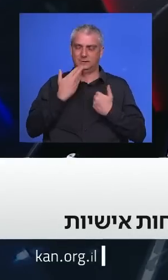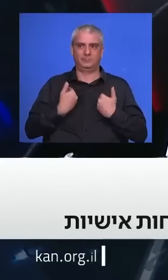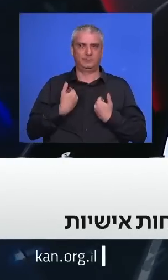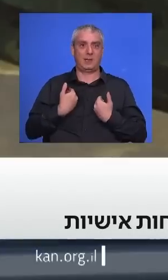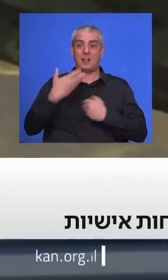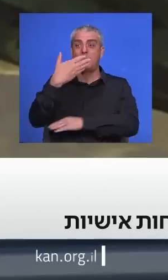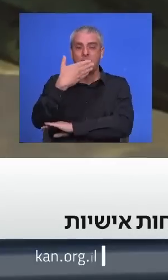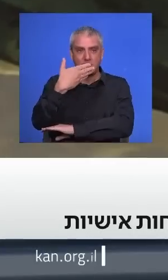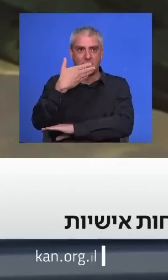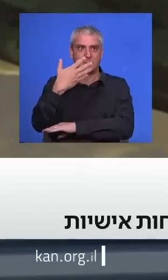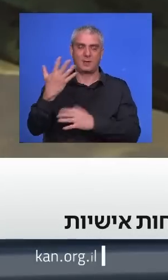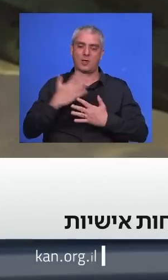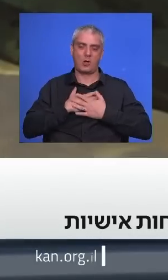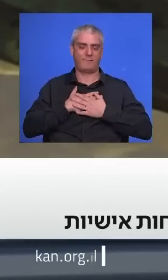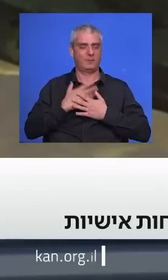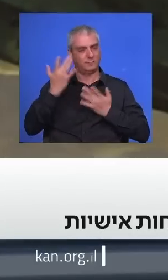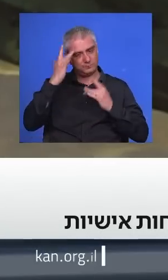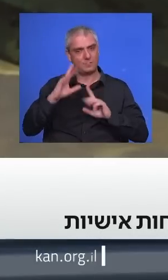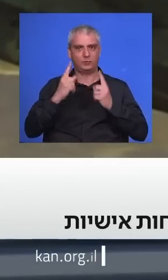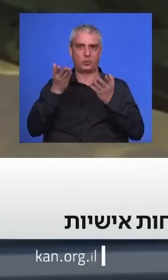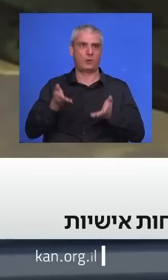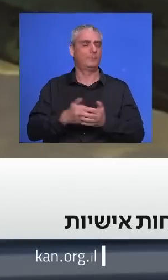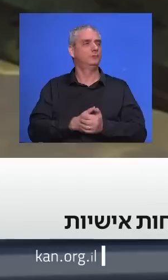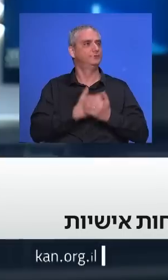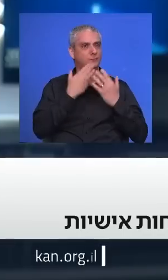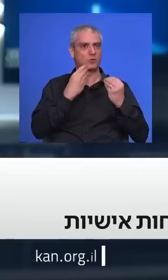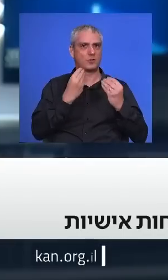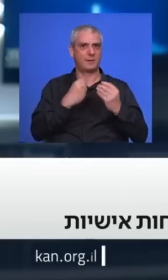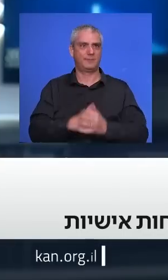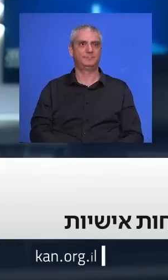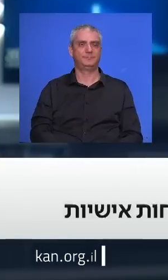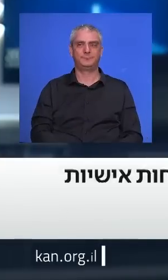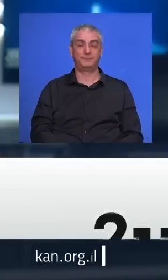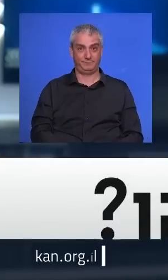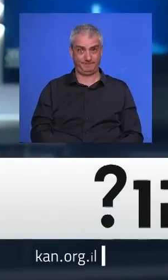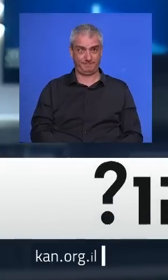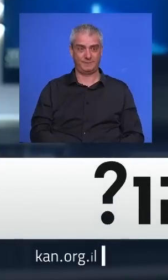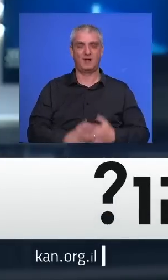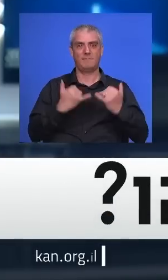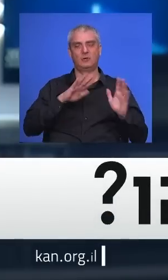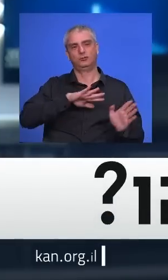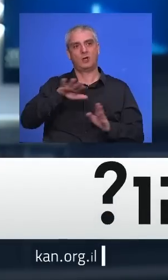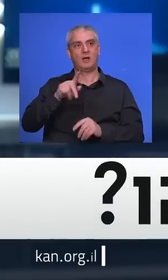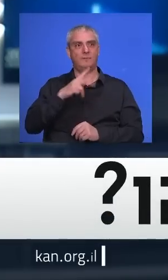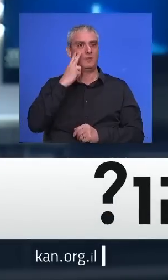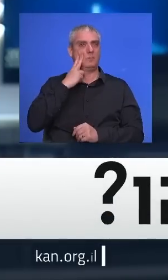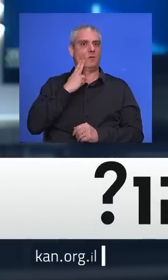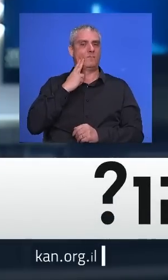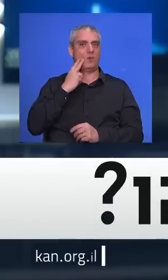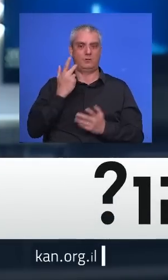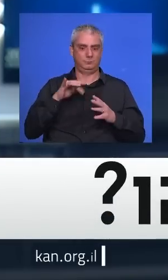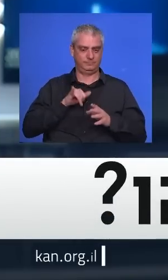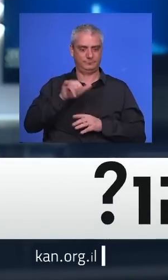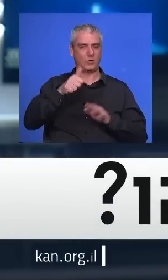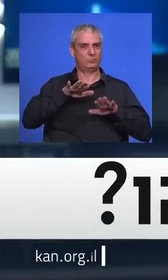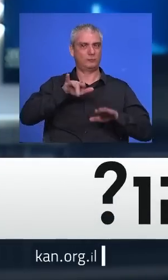המדינה הזאת שאוהבת אותה ואכפת לה ממה שקורה כאן. תודה רבה, יאללה. ועכשיו לעניין הזה, מבוכה לקראת טיסת ראש